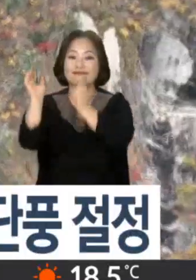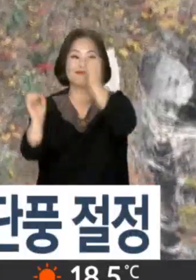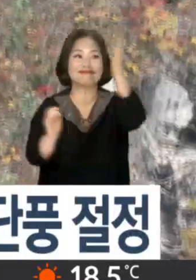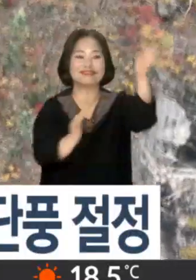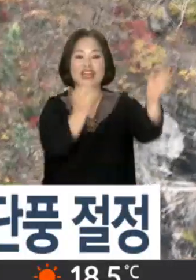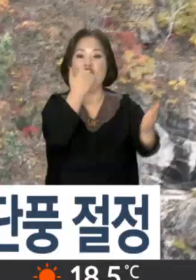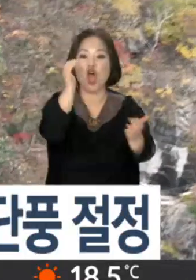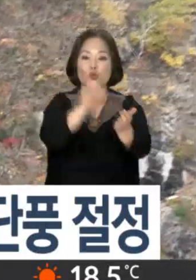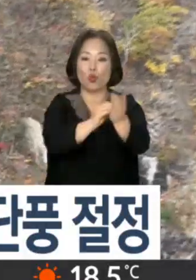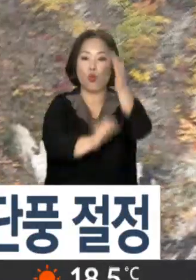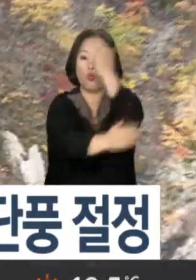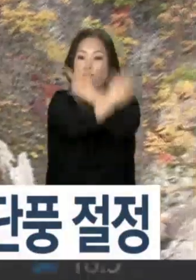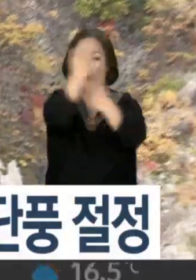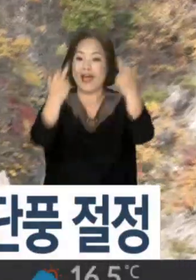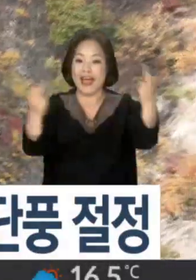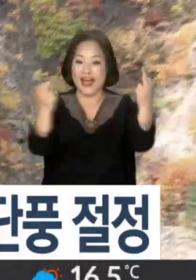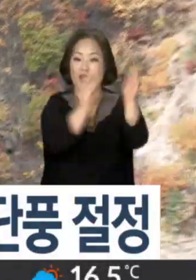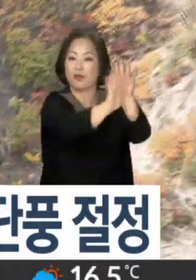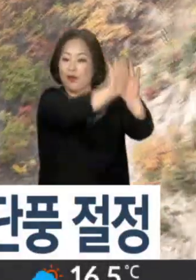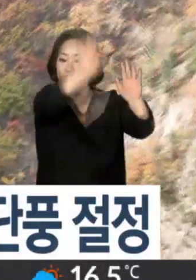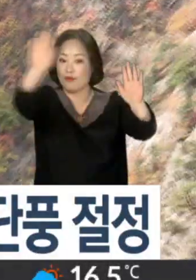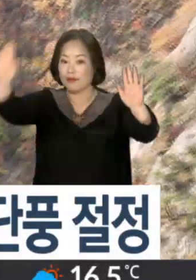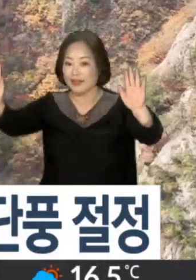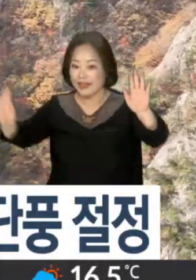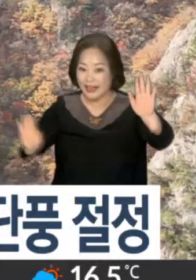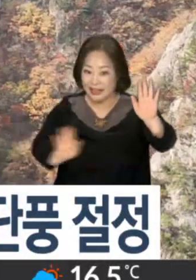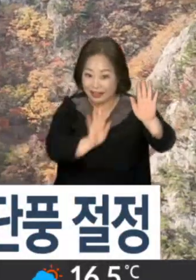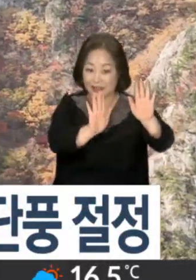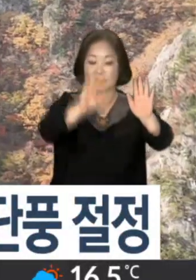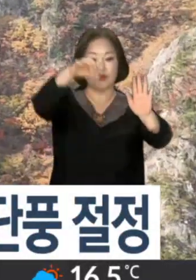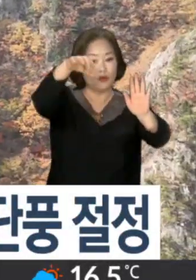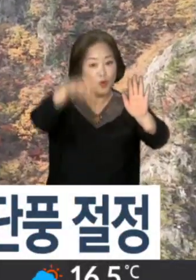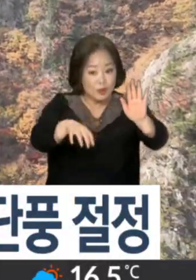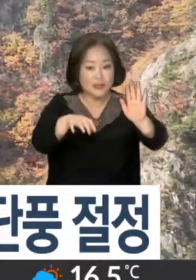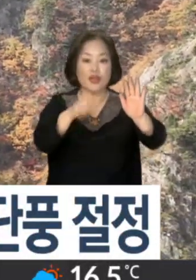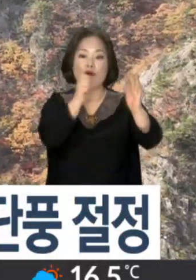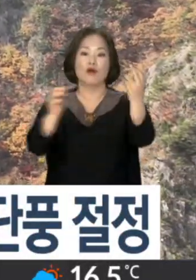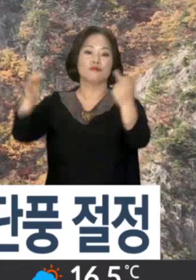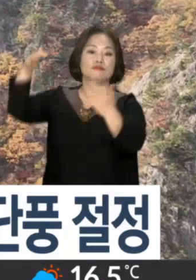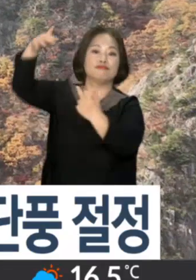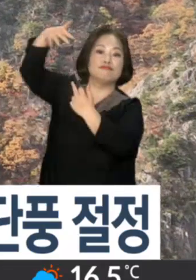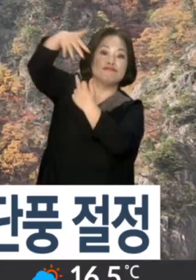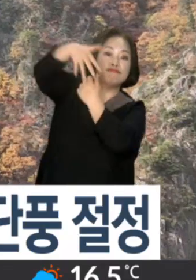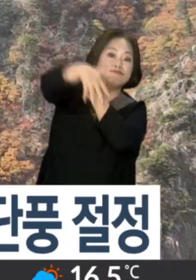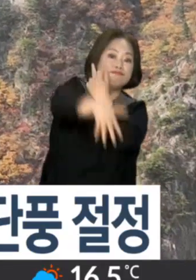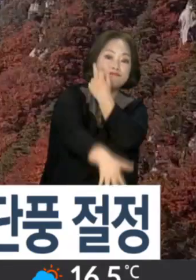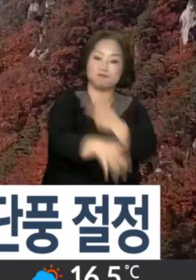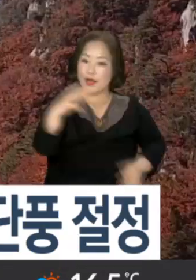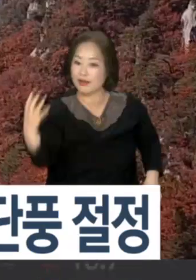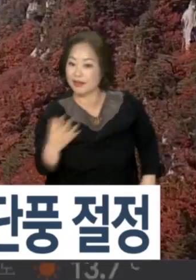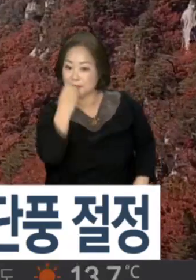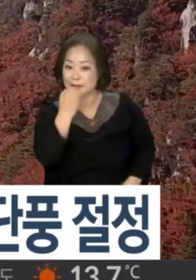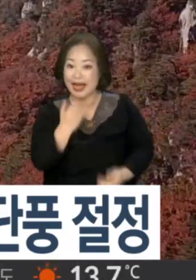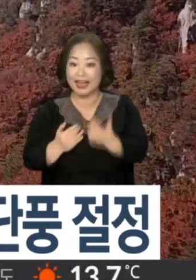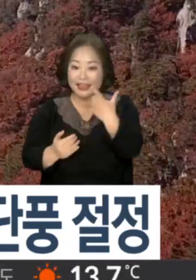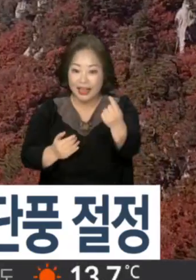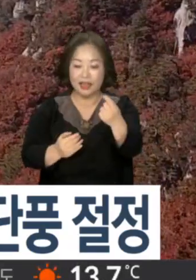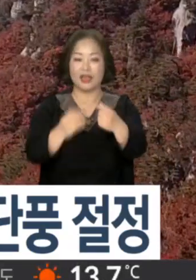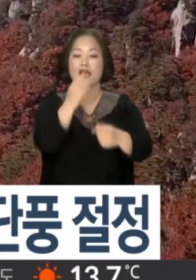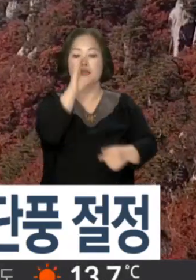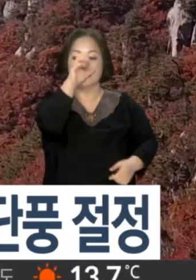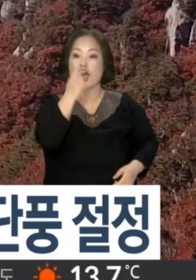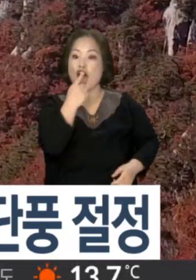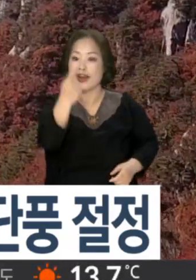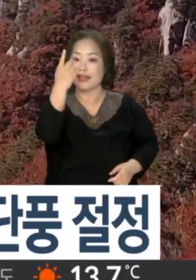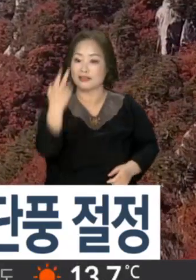기암괴석과 병풍처럼 자리한 암벽 사이로 토황성 폭포가 웅장함을 자랑합니다. 설악산과